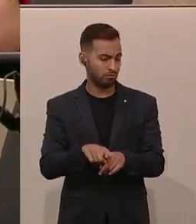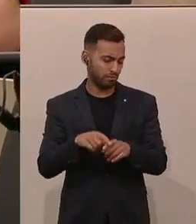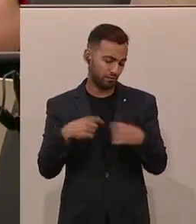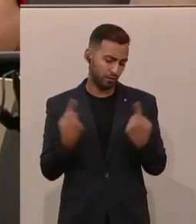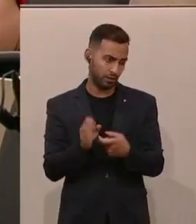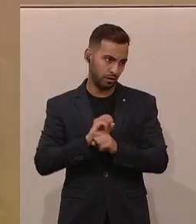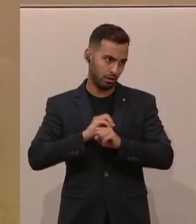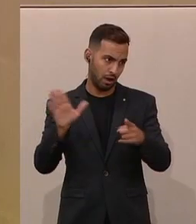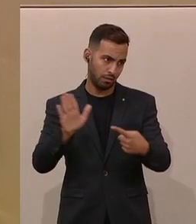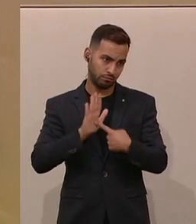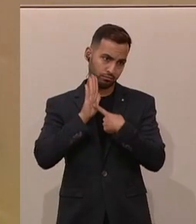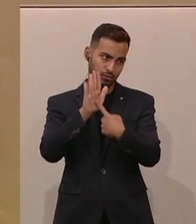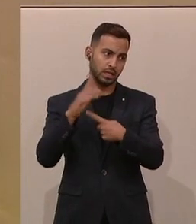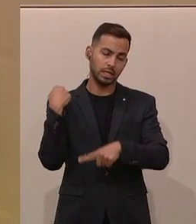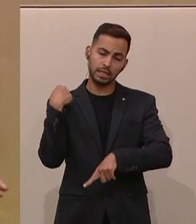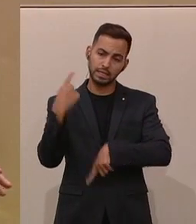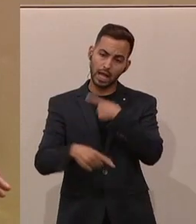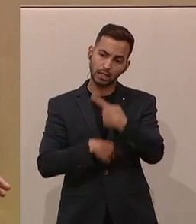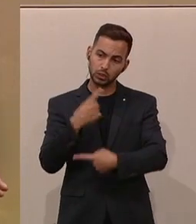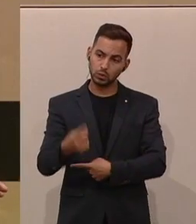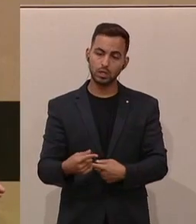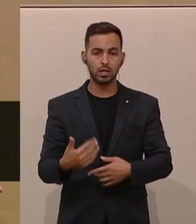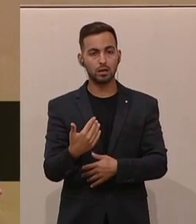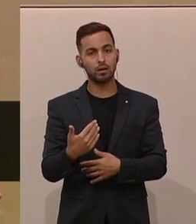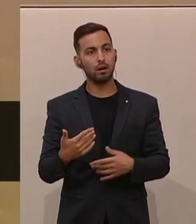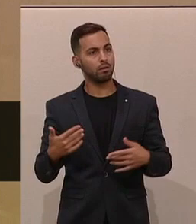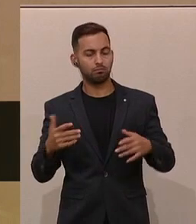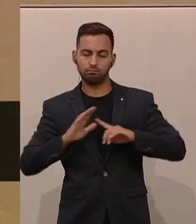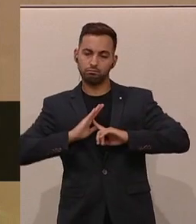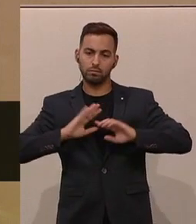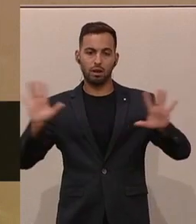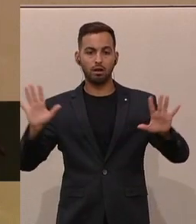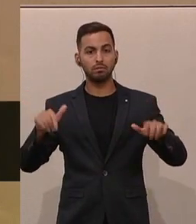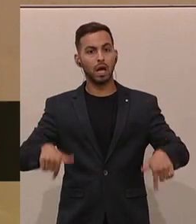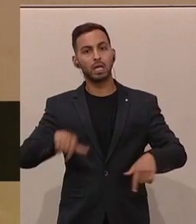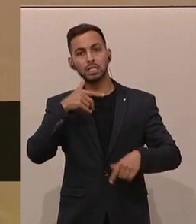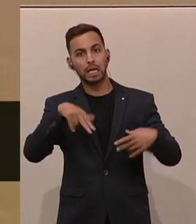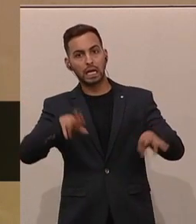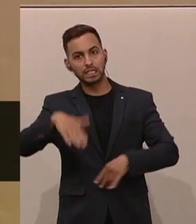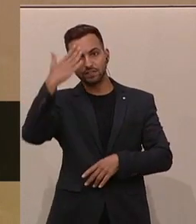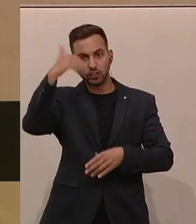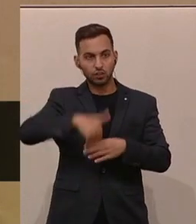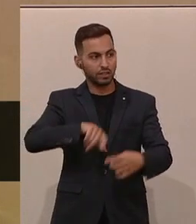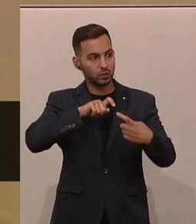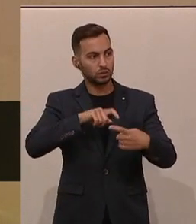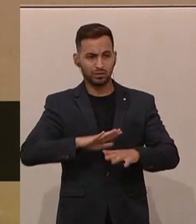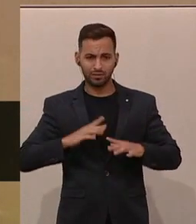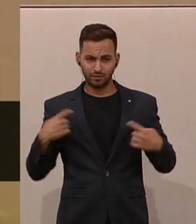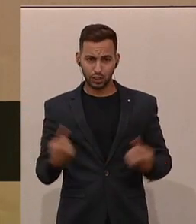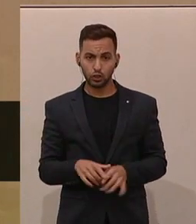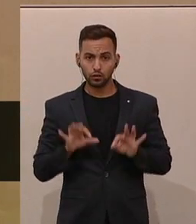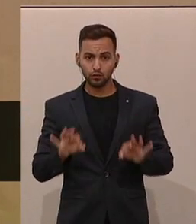Almwirtschaft stehen. Wir führen hier keine rechtswissenschaftlichen Diskussionen an der Universität. Wir tun etwas für die Landwirtschaft in unserem